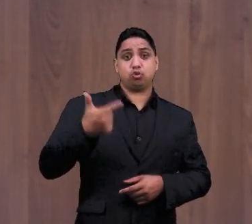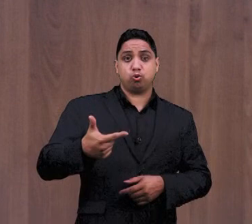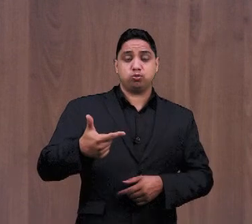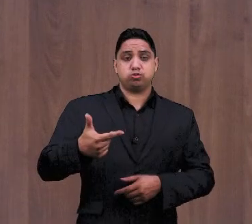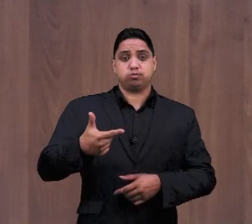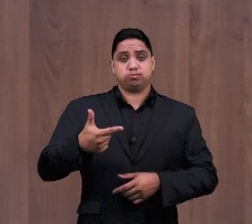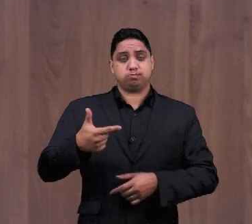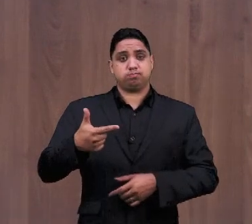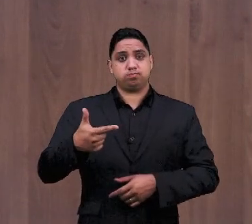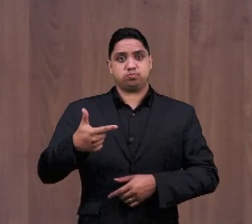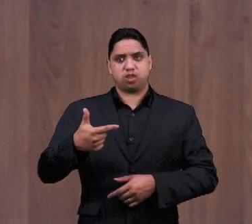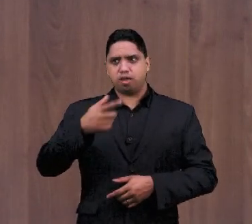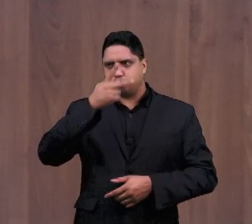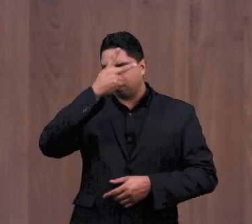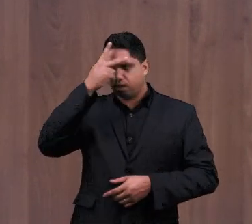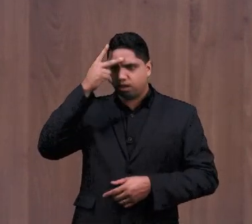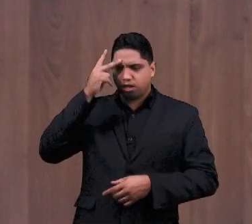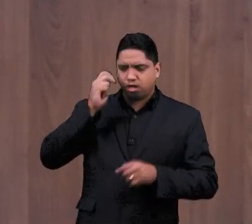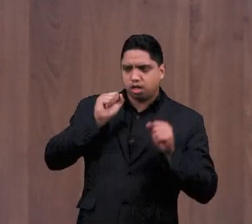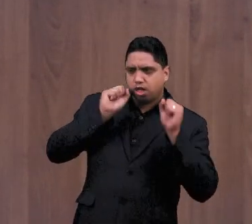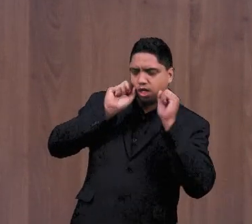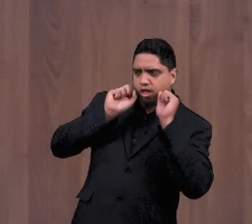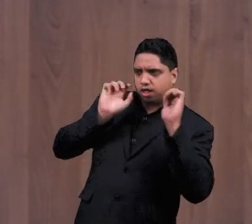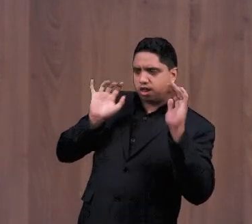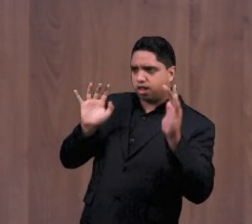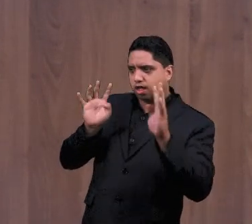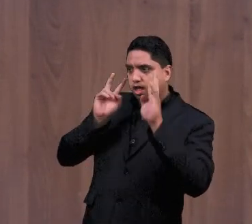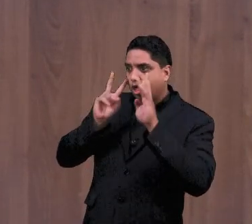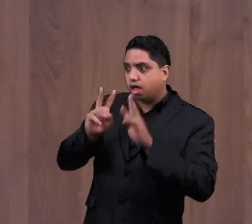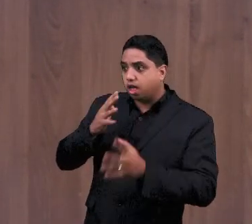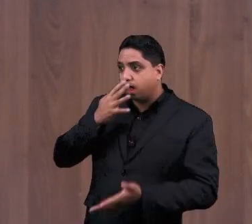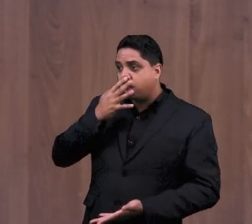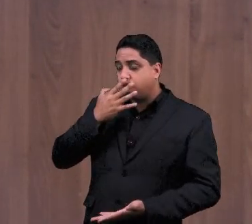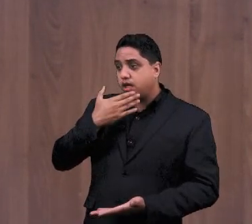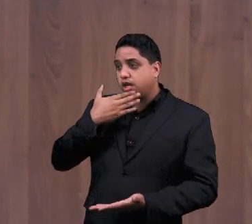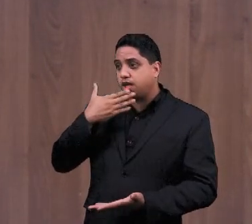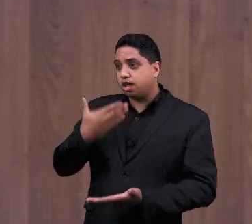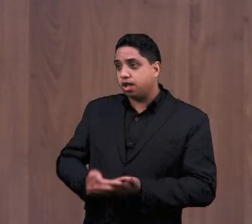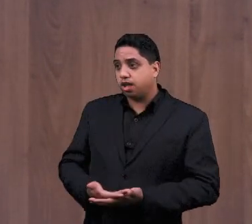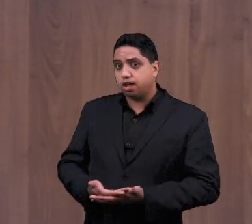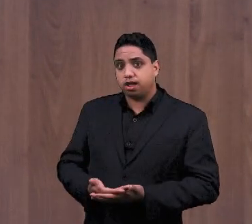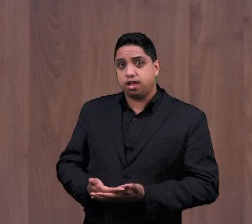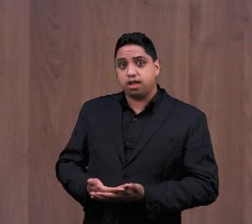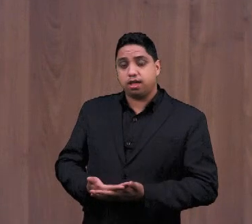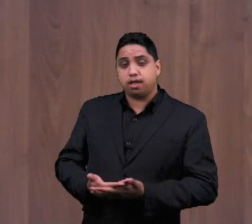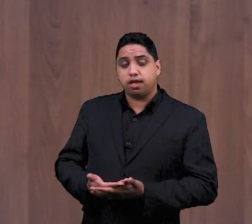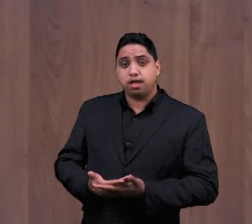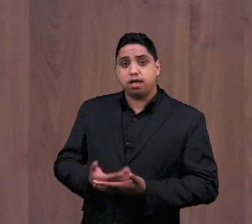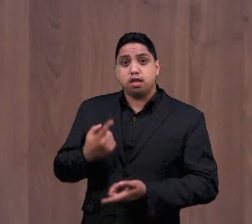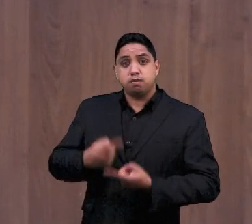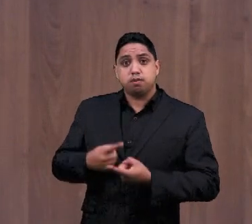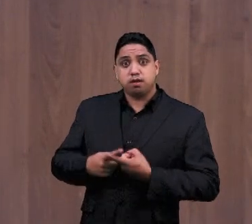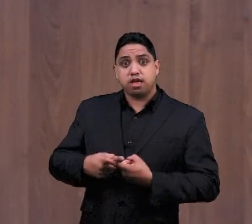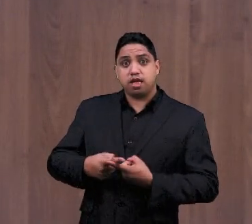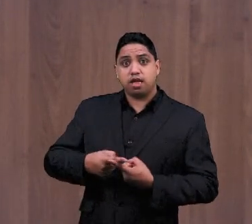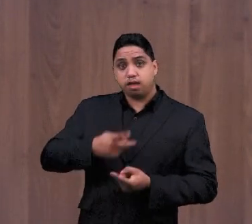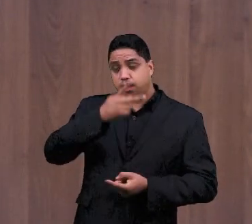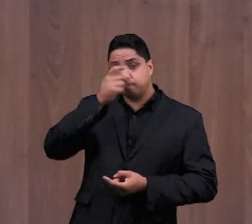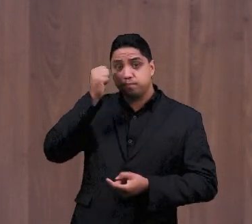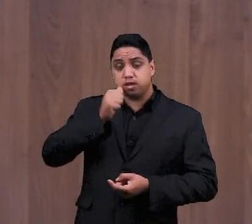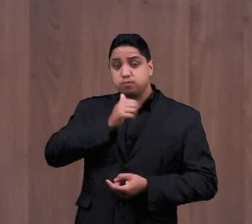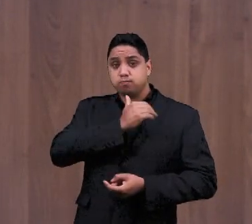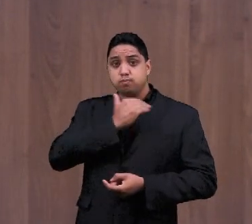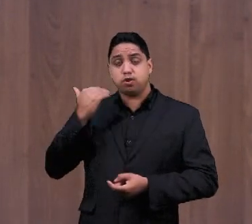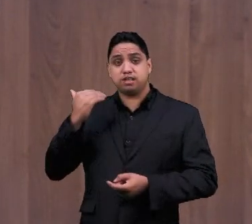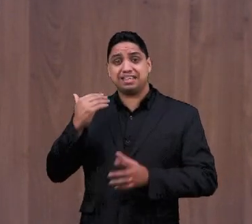ans. Et tous qui ont vu cela étaient admirés parce que pour eux, la jeune fille était